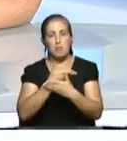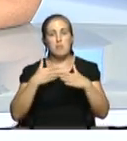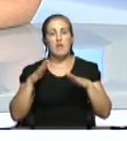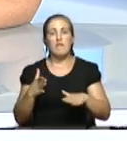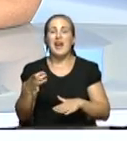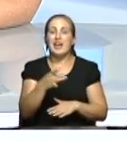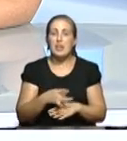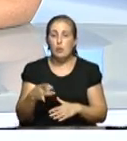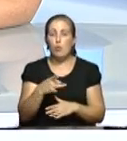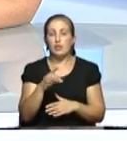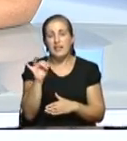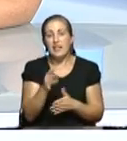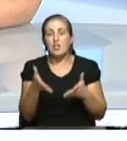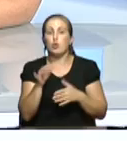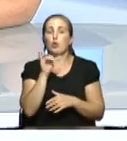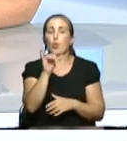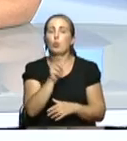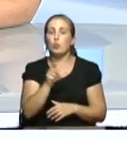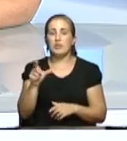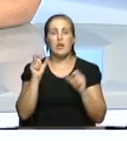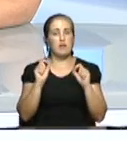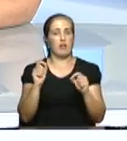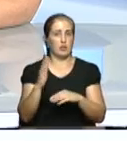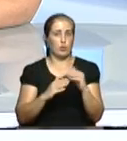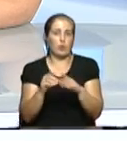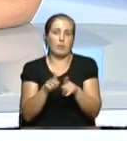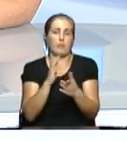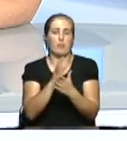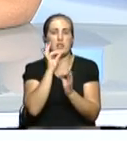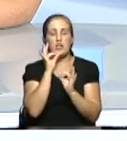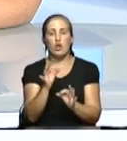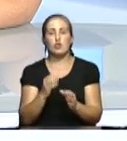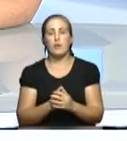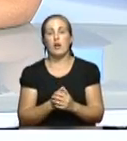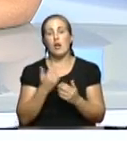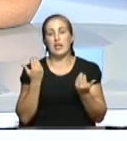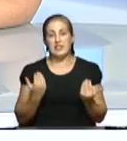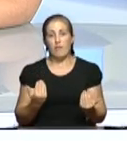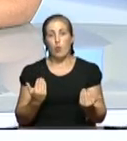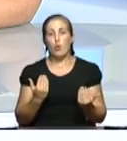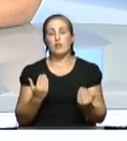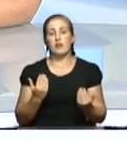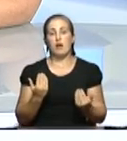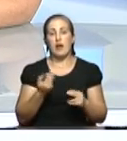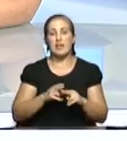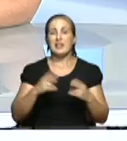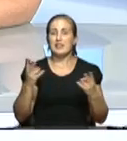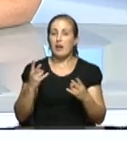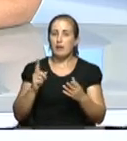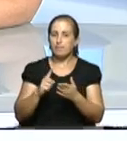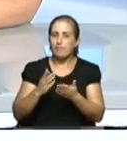конечно у людей золотые руки прямо скажем да но сегодня их надо направить